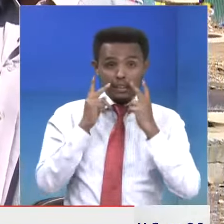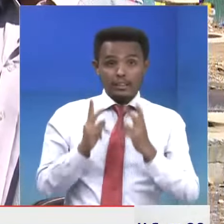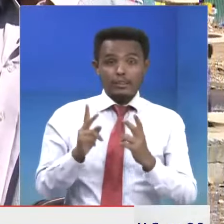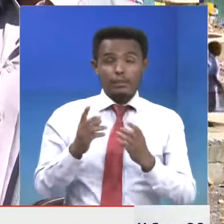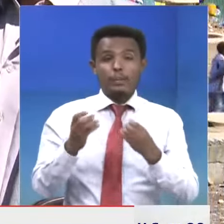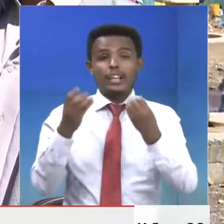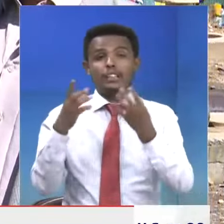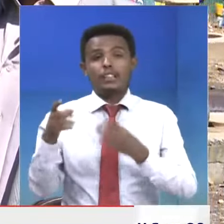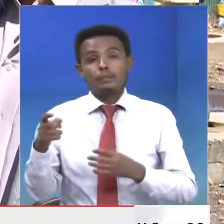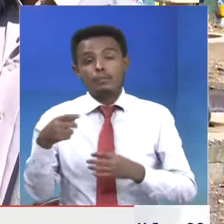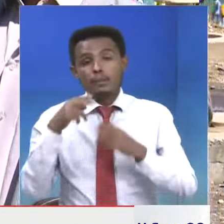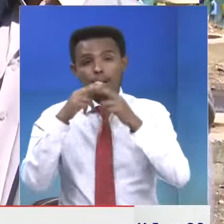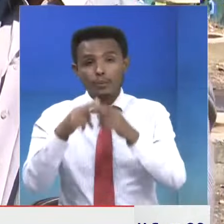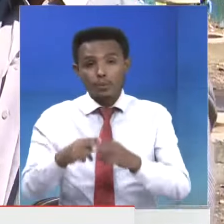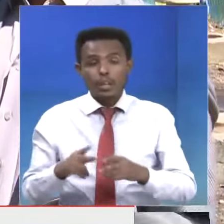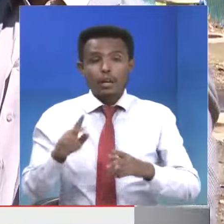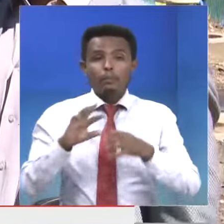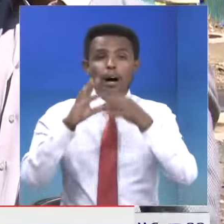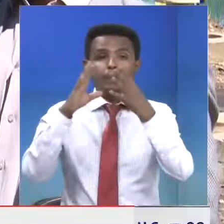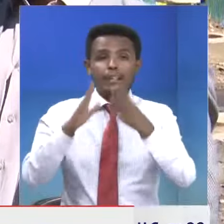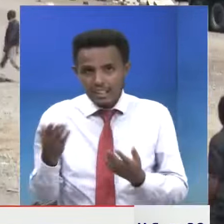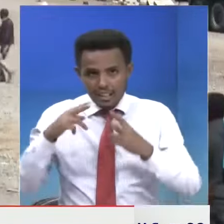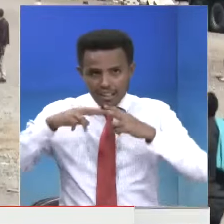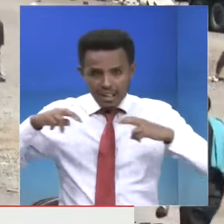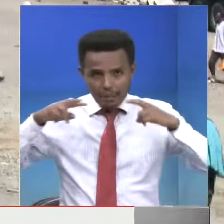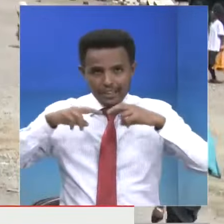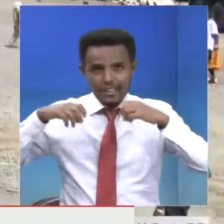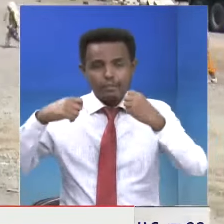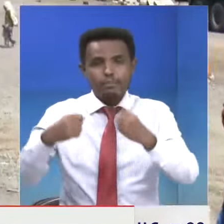የሚባሉ የማህበራዊ አገልግሎት ተቋም